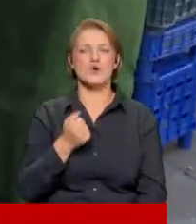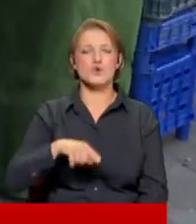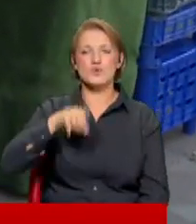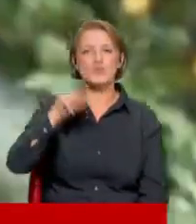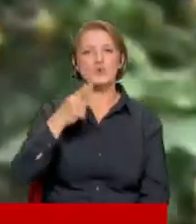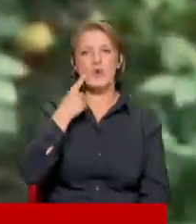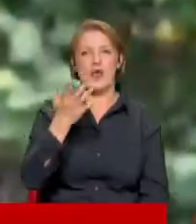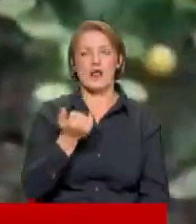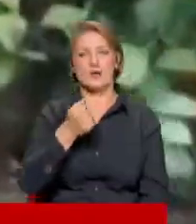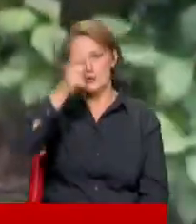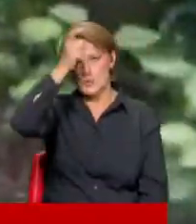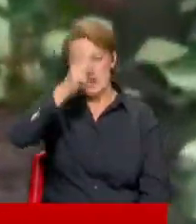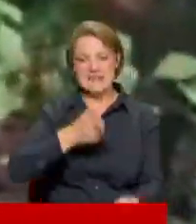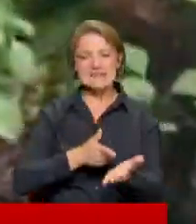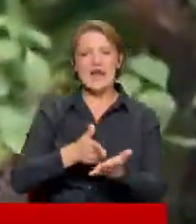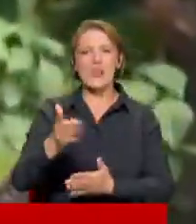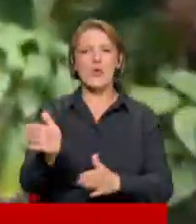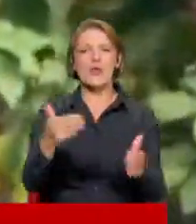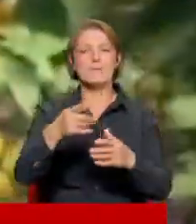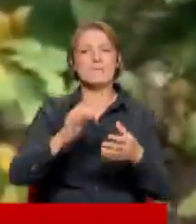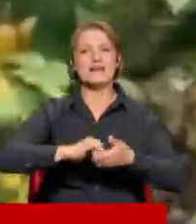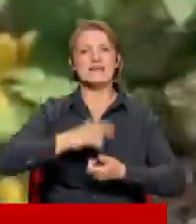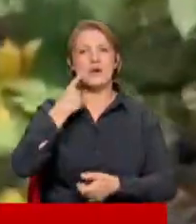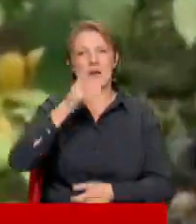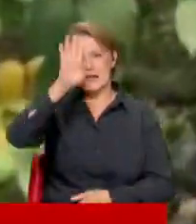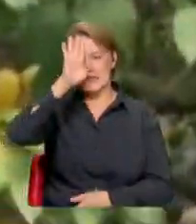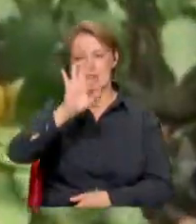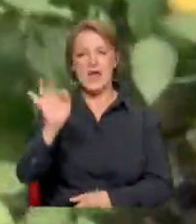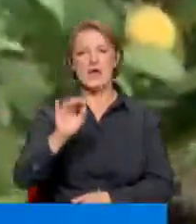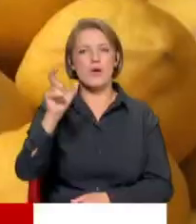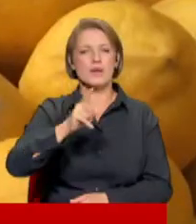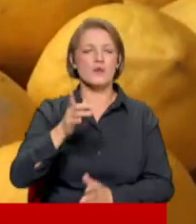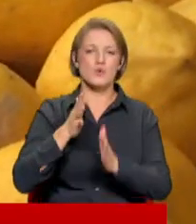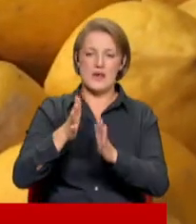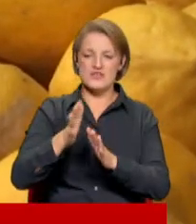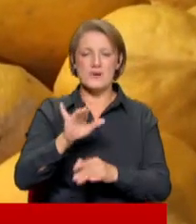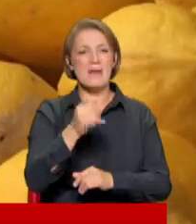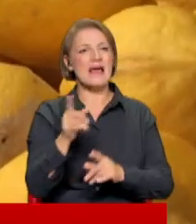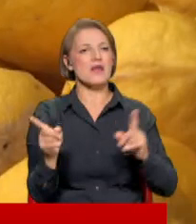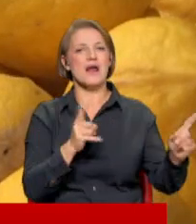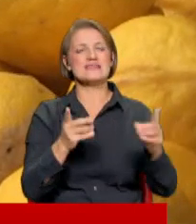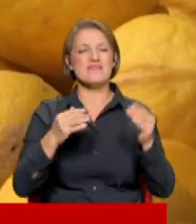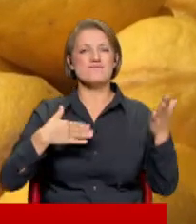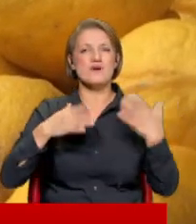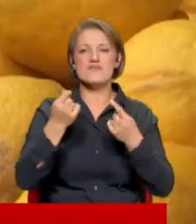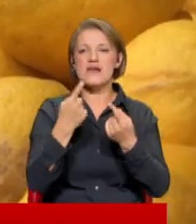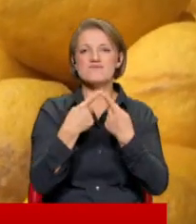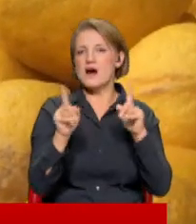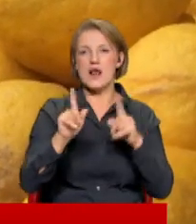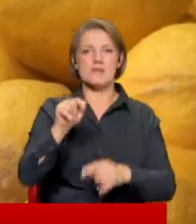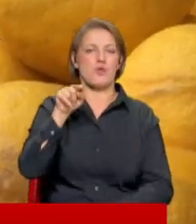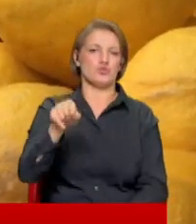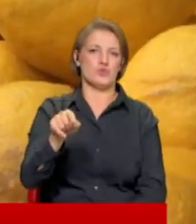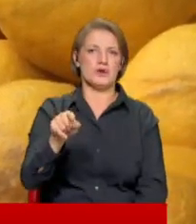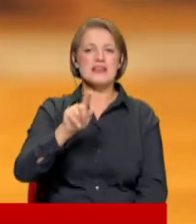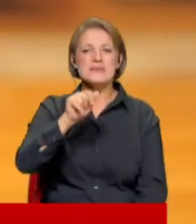almaya çalışıyoruz. Türkiye Ziraat Odaları Birliği'ne göre ise İstanbul'da Eylül ayında üretici ve market arasındaki en fazla fiyat farkı limonda